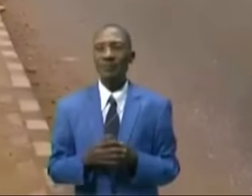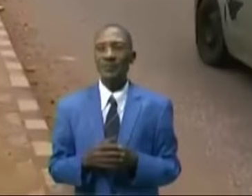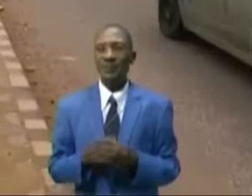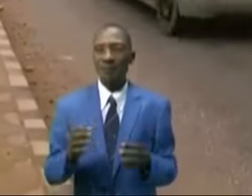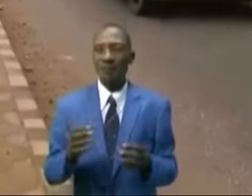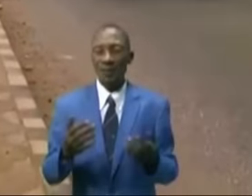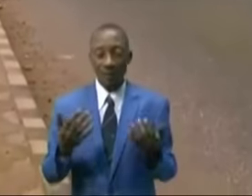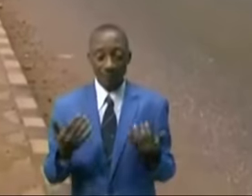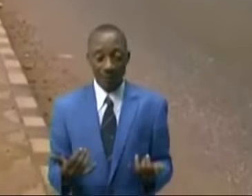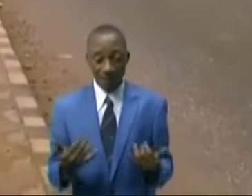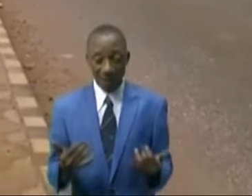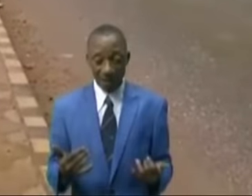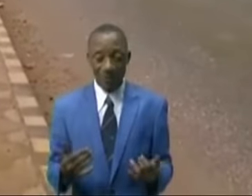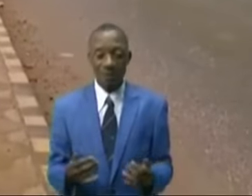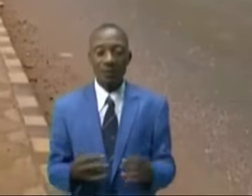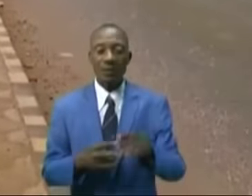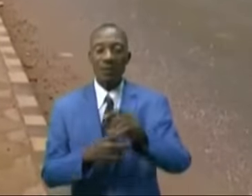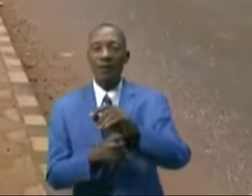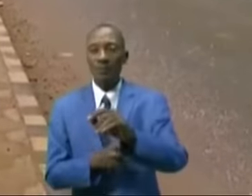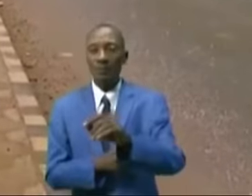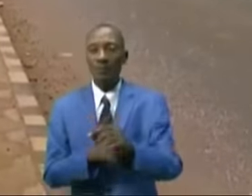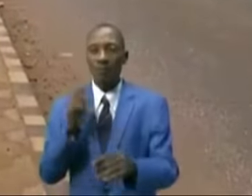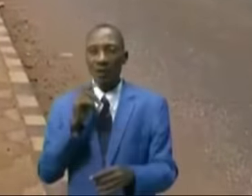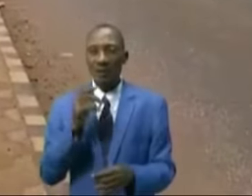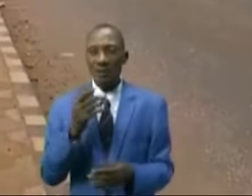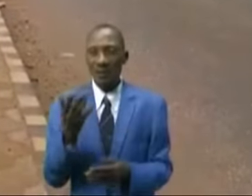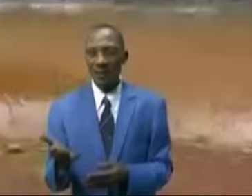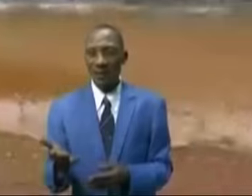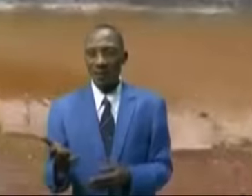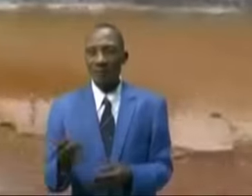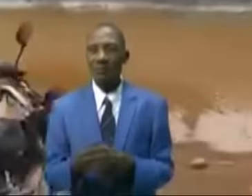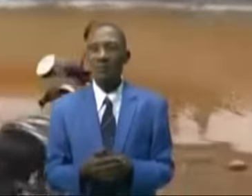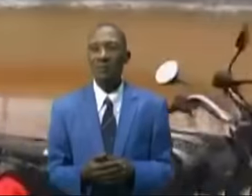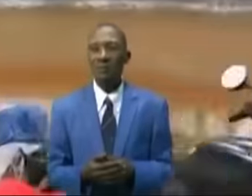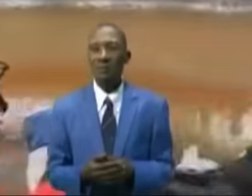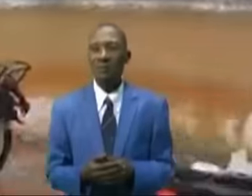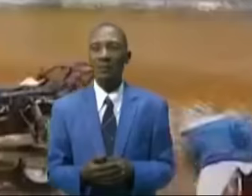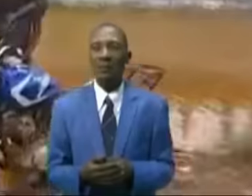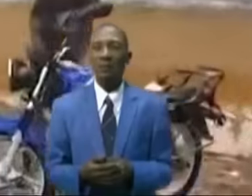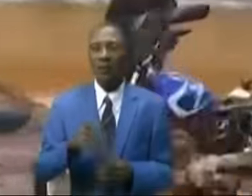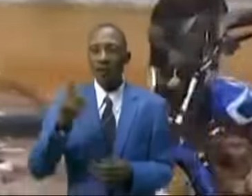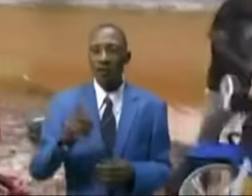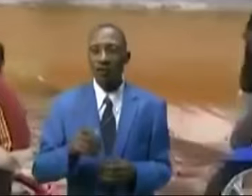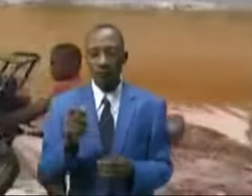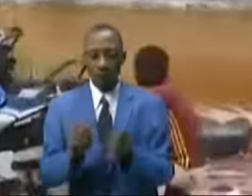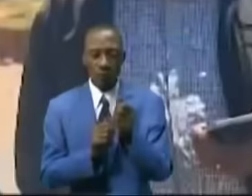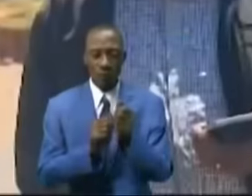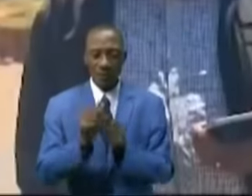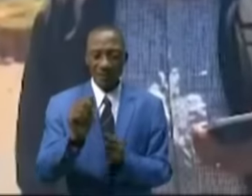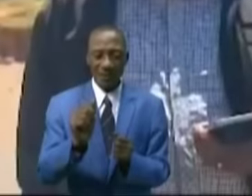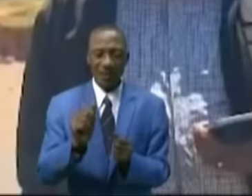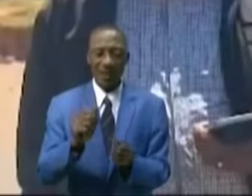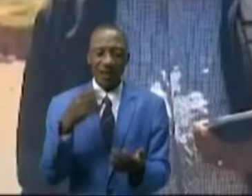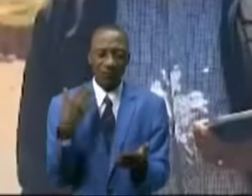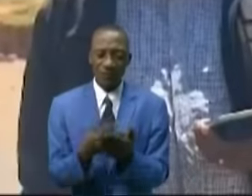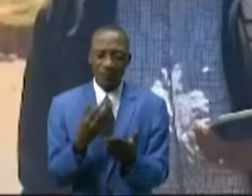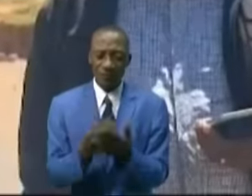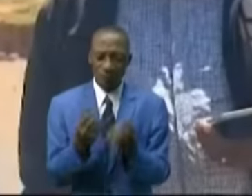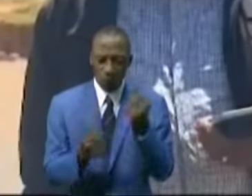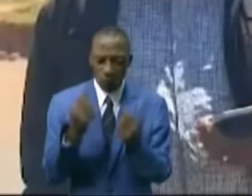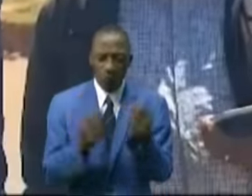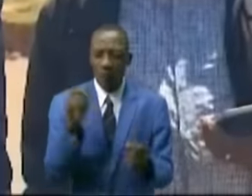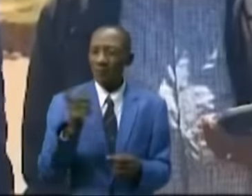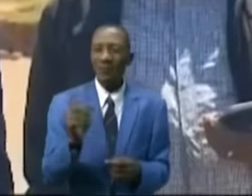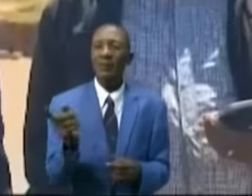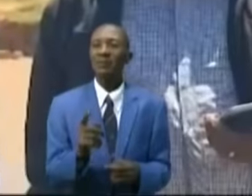Dorénavant, c'est comme ça. Celui qui vient avec une grande vitesse, s'il dépasse de l'autre côté, les signaleurs avec Motorola, on